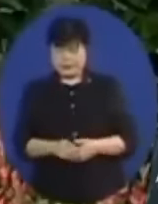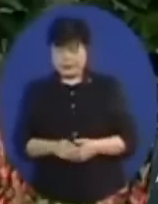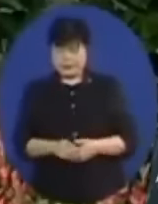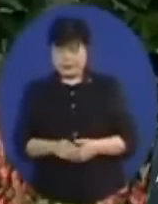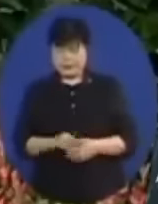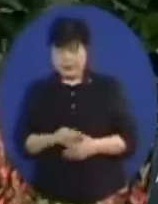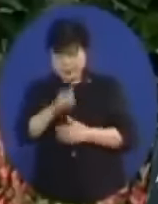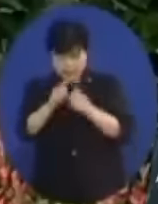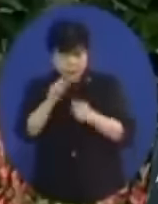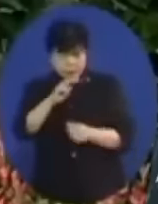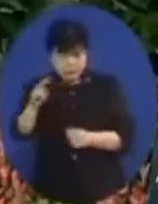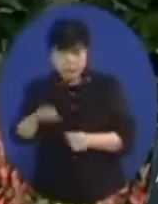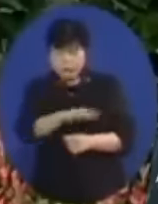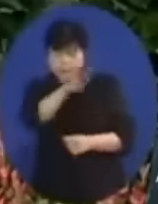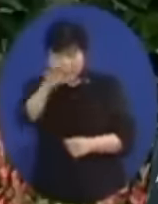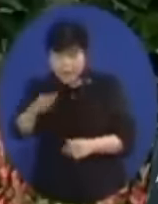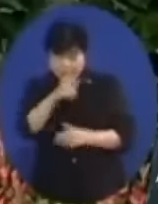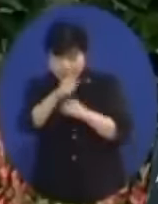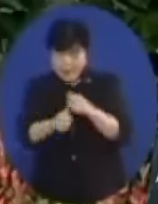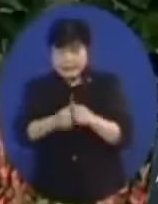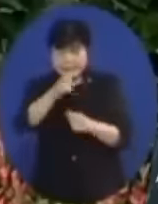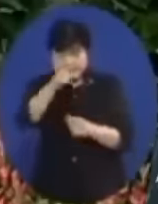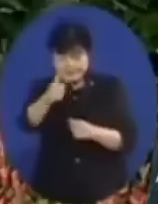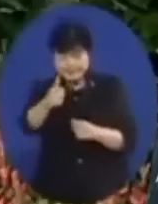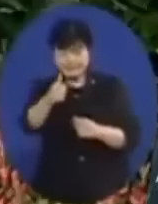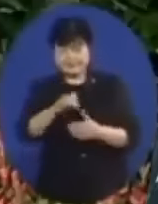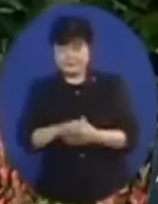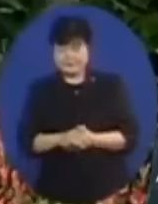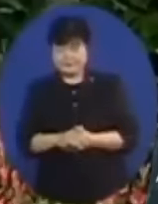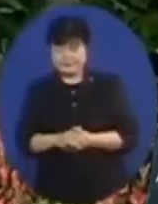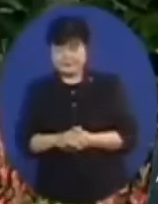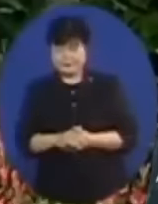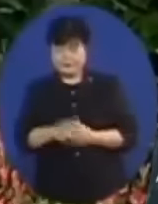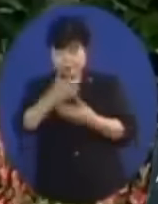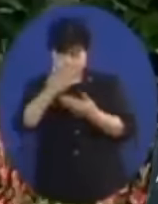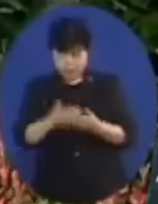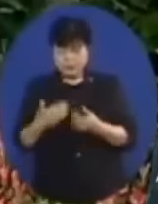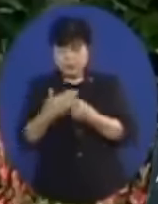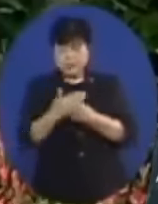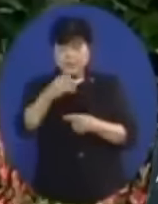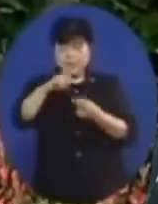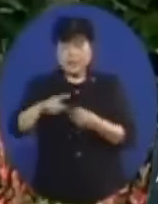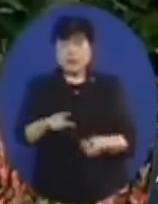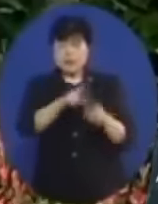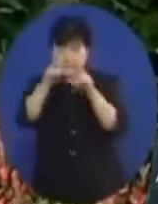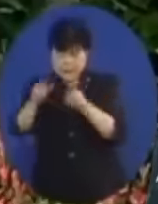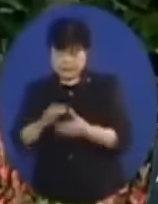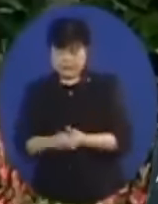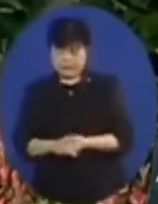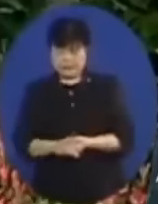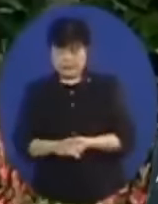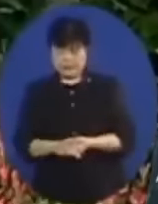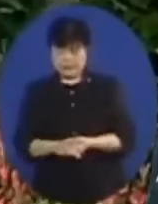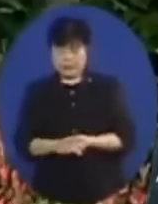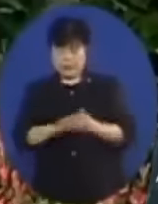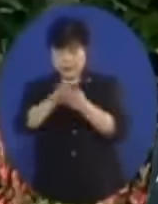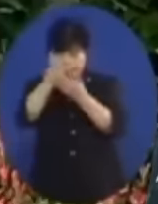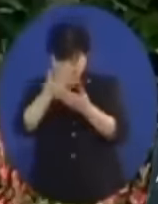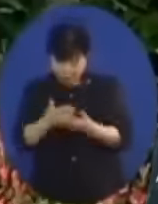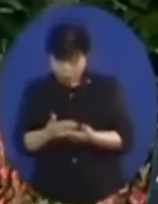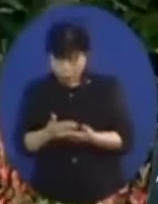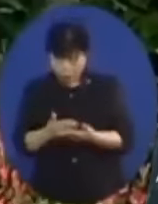아버지, 우리가 하나님이 우리에게 주신 은혜대로 살아서 우리가 변화되고